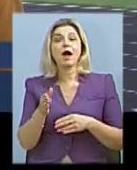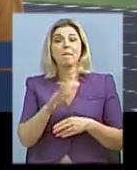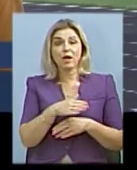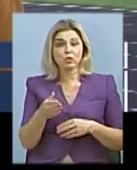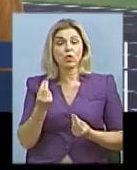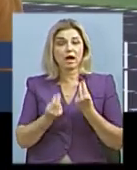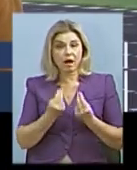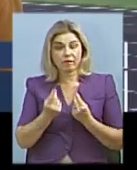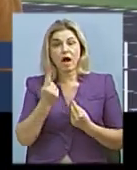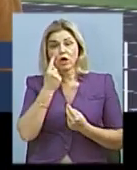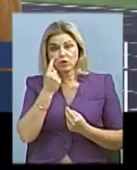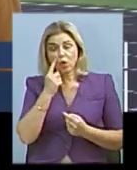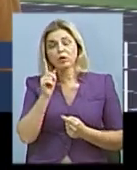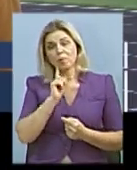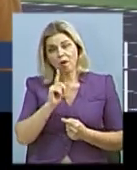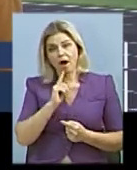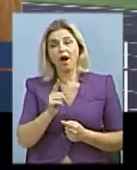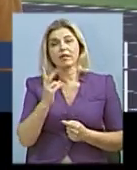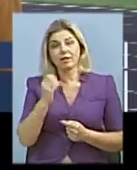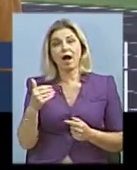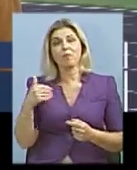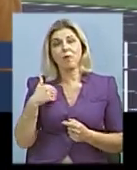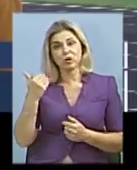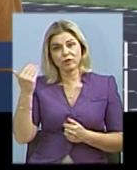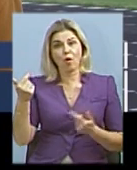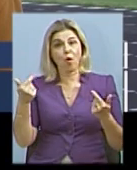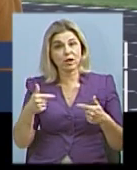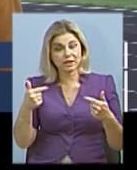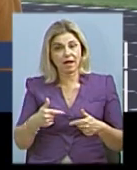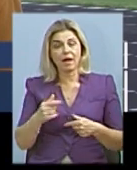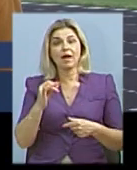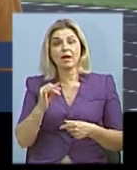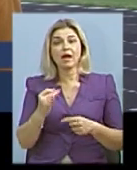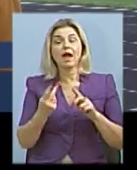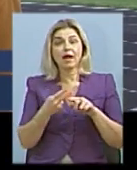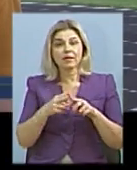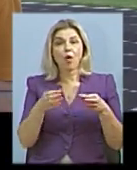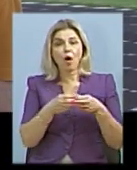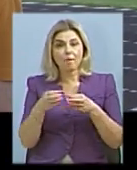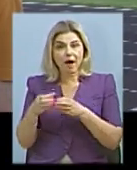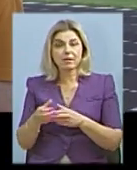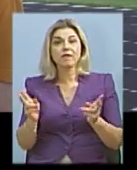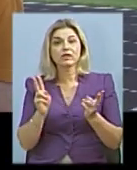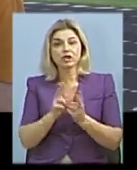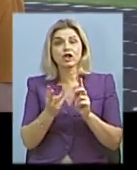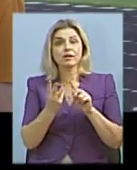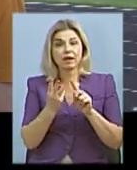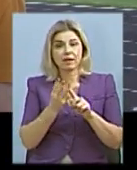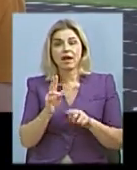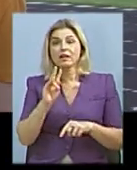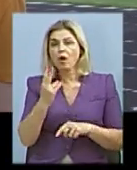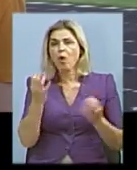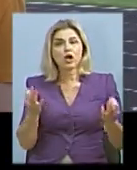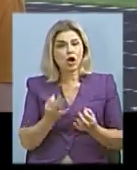завершено. Рахунок поки що 1-0 на користь гостей. На офіційному рівні команди зустрічаються втретє. Миколаїв ніколи не перемагав і навіть не забивав